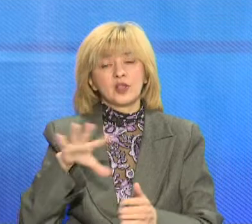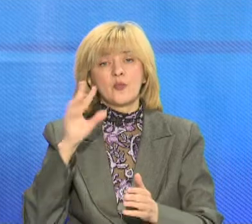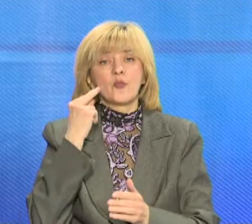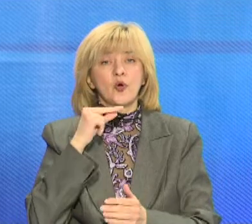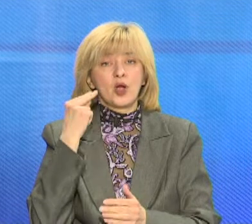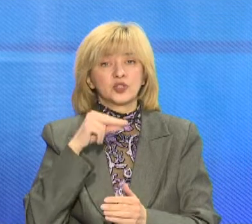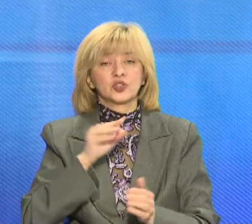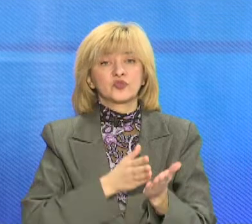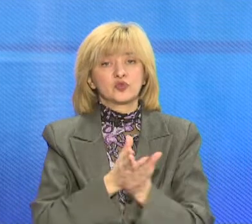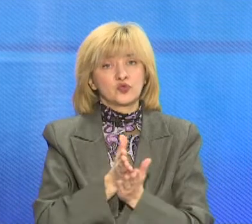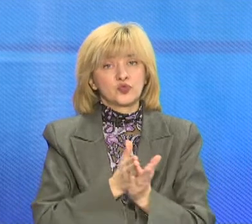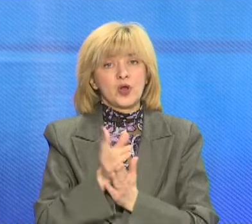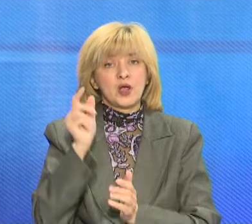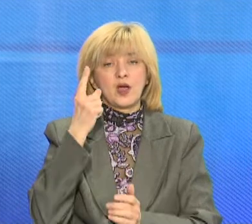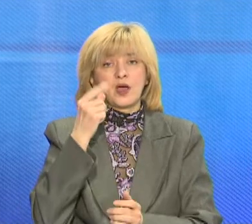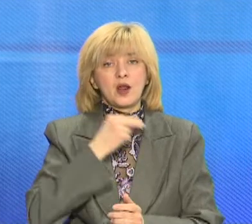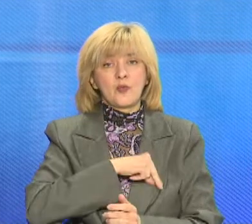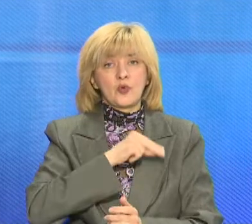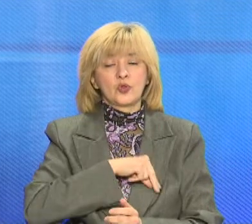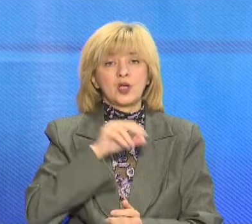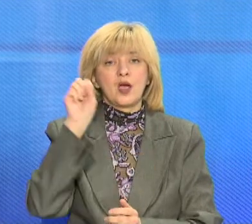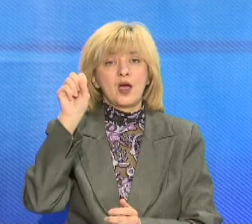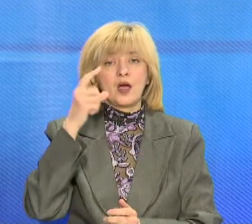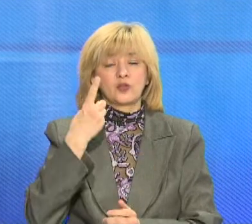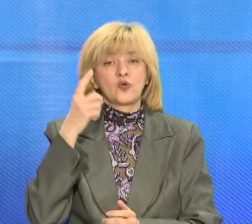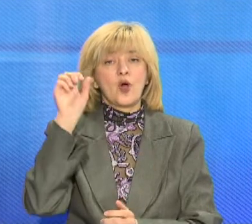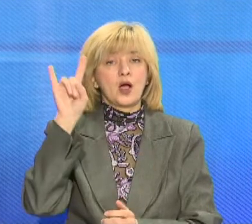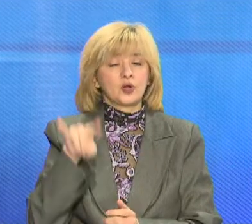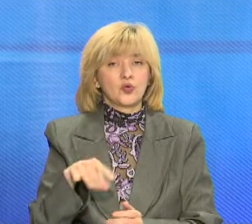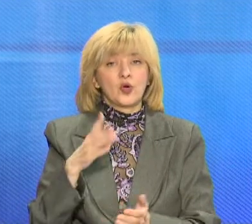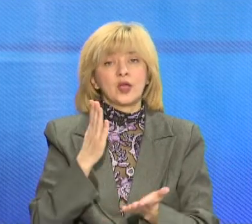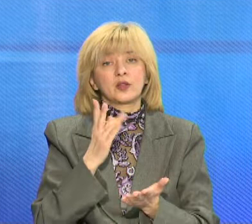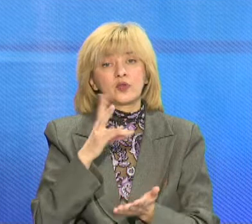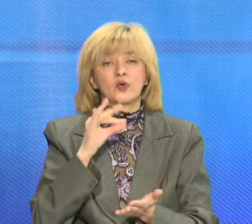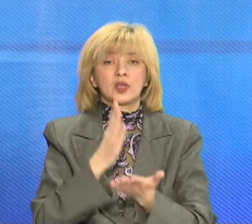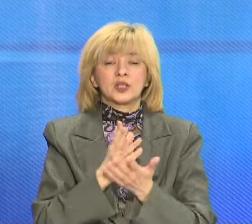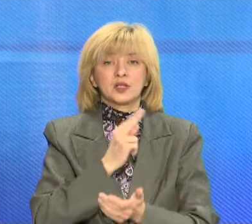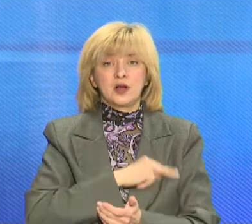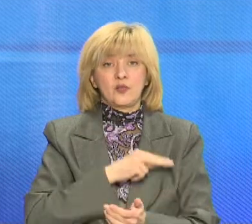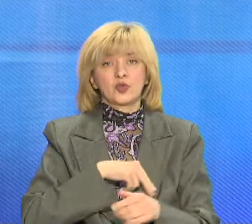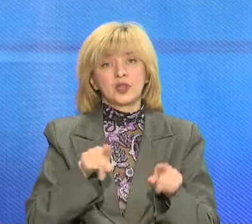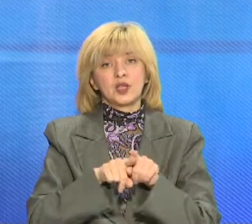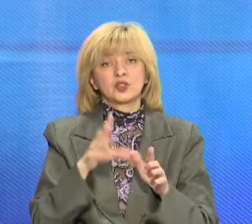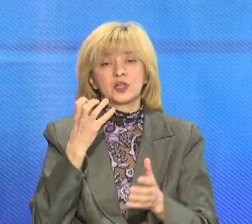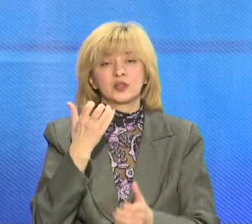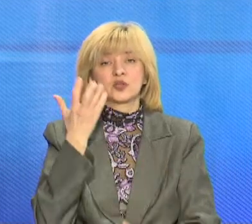окно». Але працавать у гэтым и інших напрамках еще есть над чем, ровно як и чему повучиться у гродинцев.